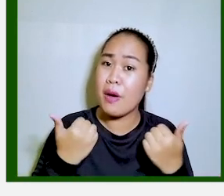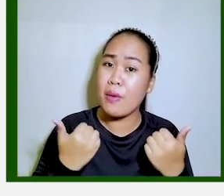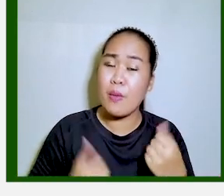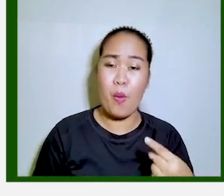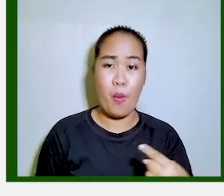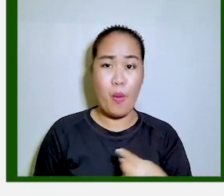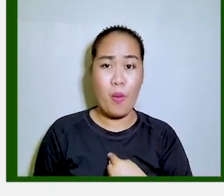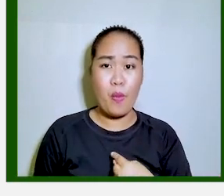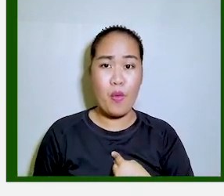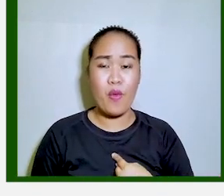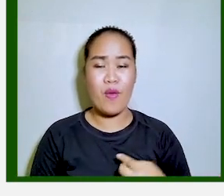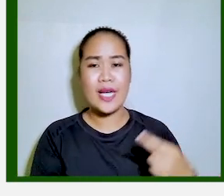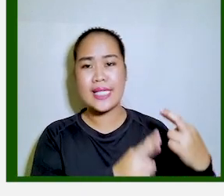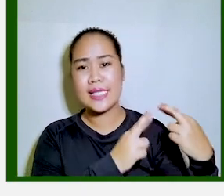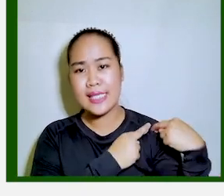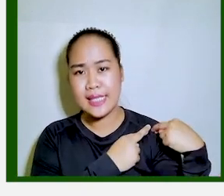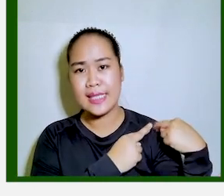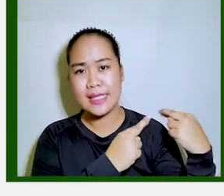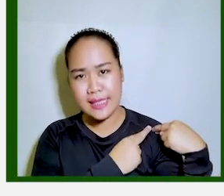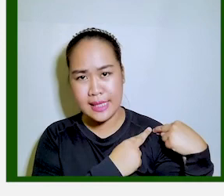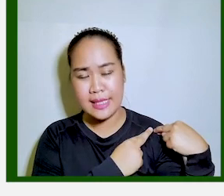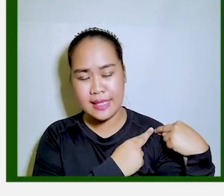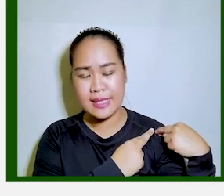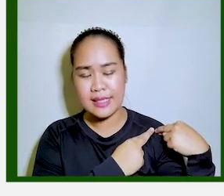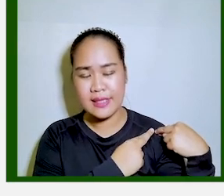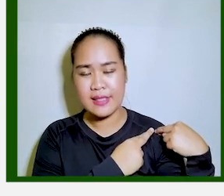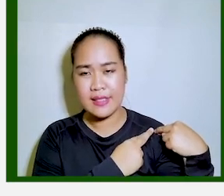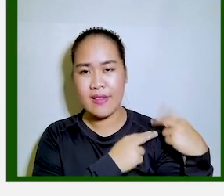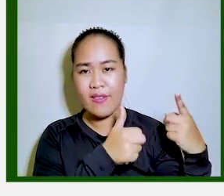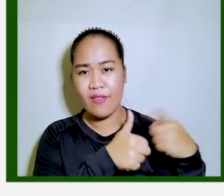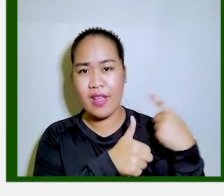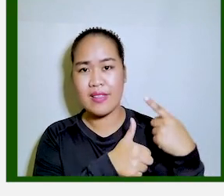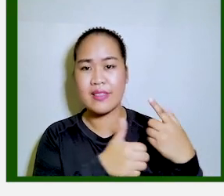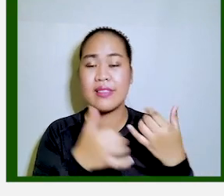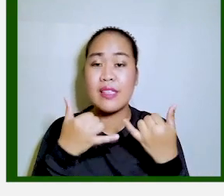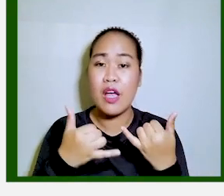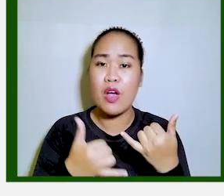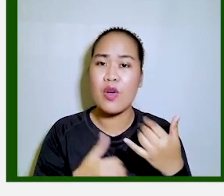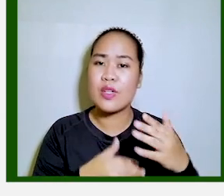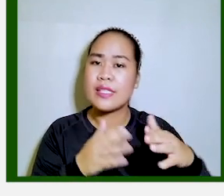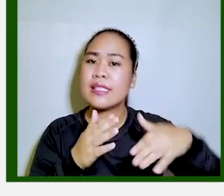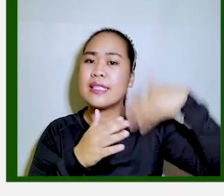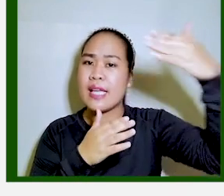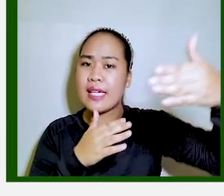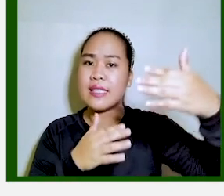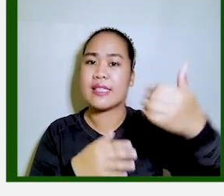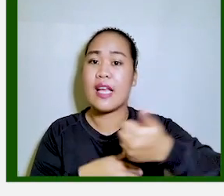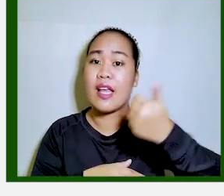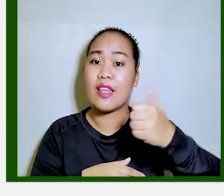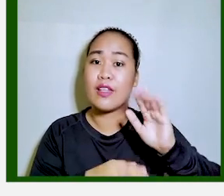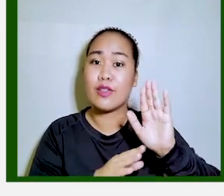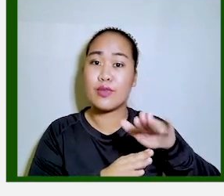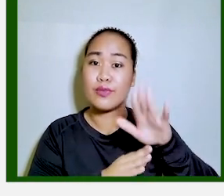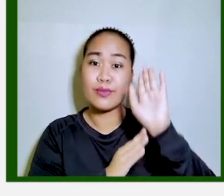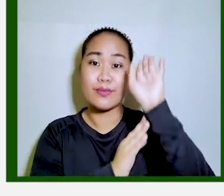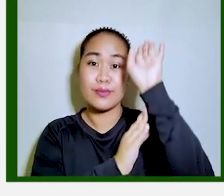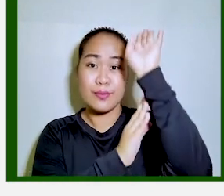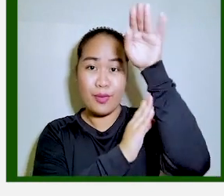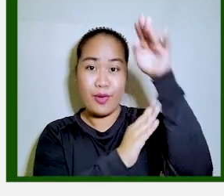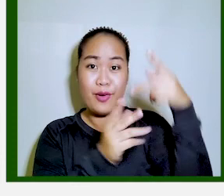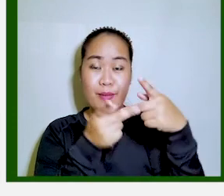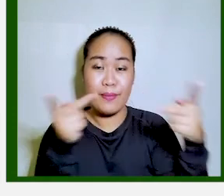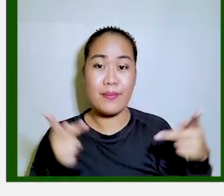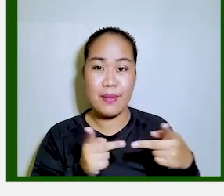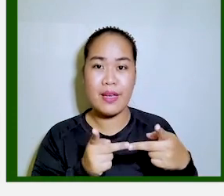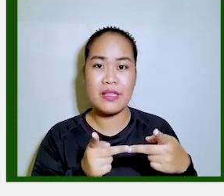ang unang-unang maaasunto. So sabi ko nga, diba? Tsaka na muna. Yung basketball court, may nagtatanong, pwede na ba mag-shooting? Diba? Pwede